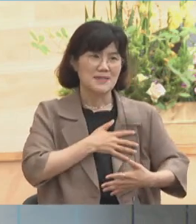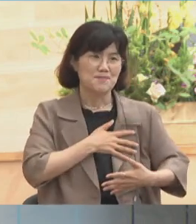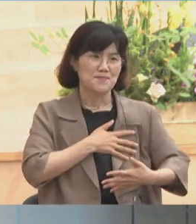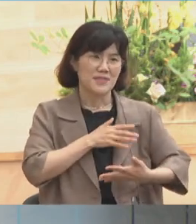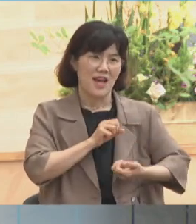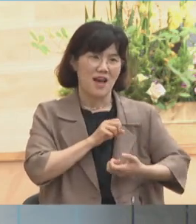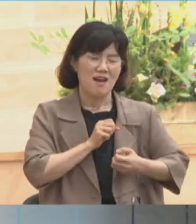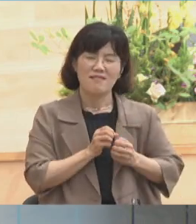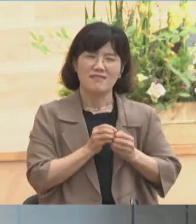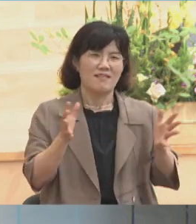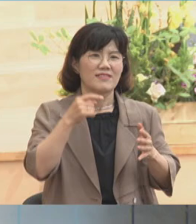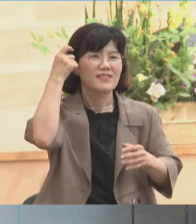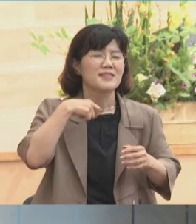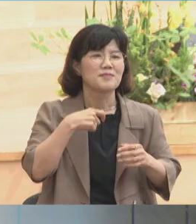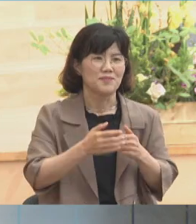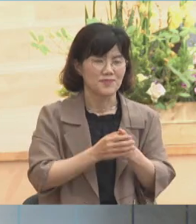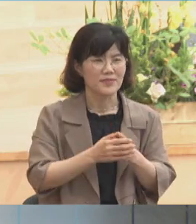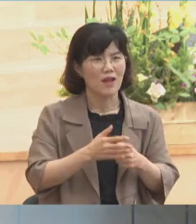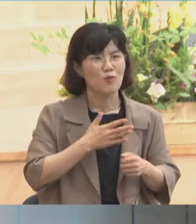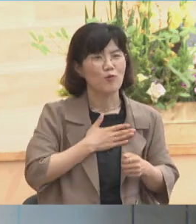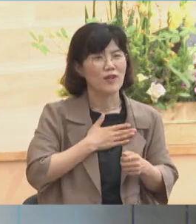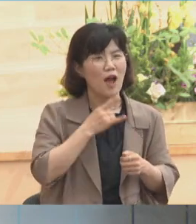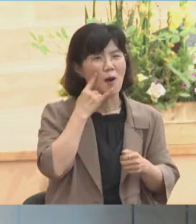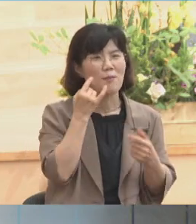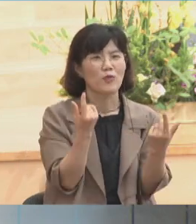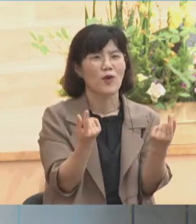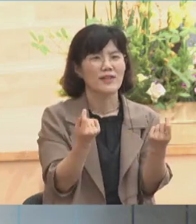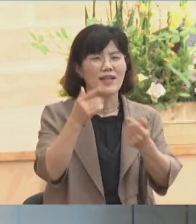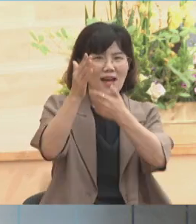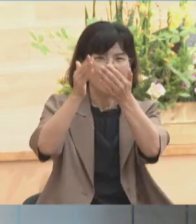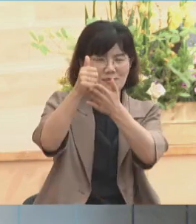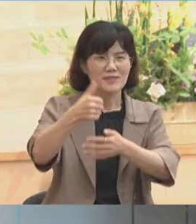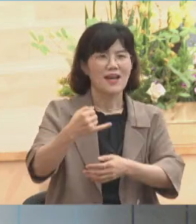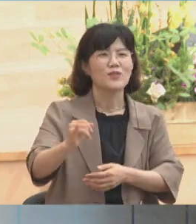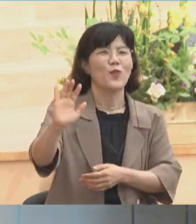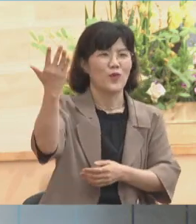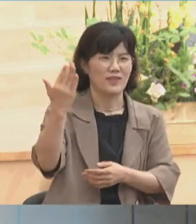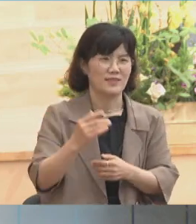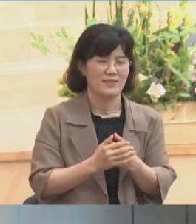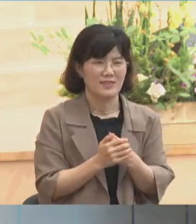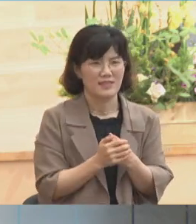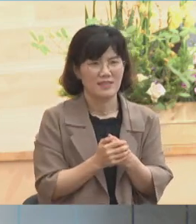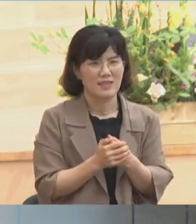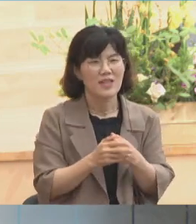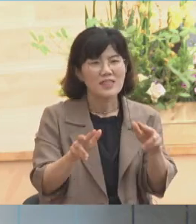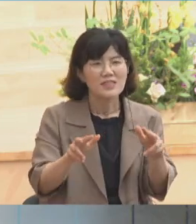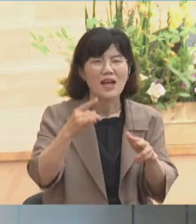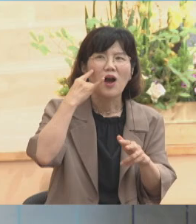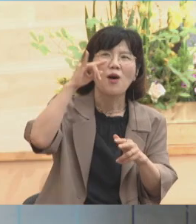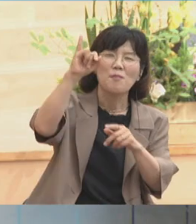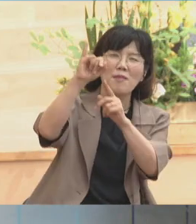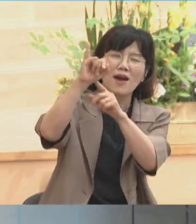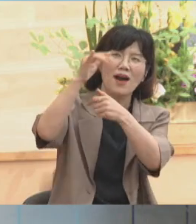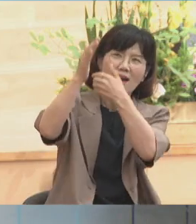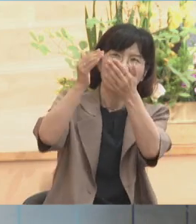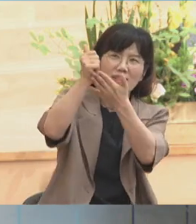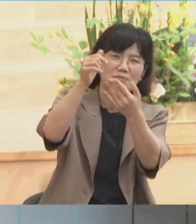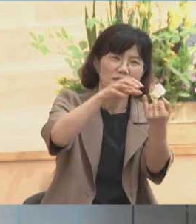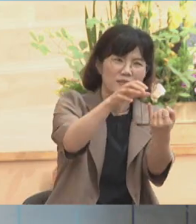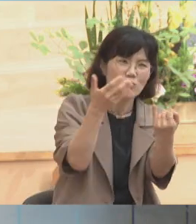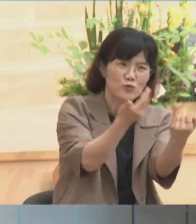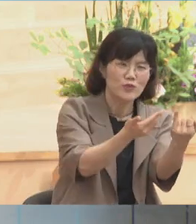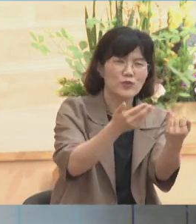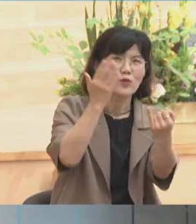같았습니다. 드디어 우리 엄마도 하나님의 자녀가 되었어요. 이제 엄마를 하나님이 지켜주시고